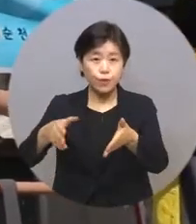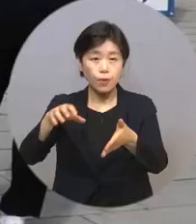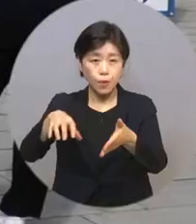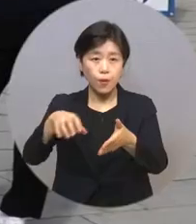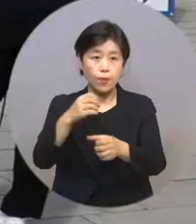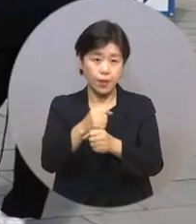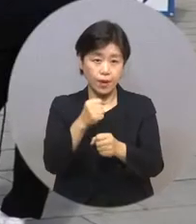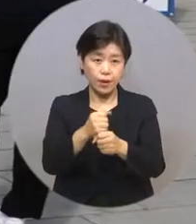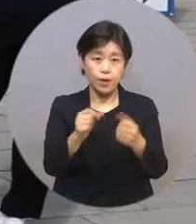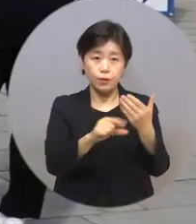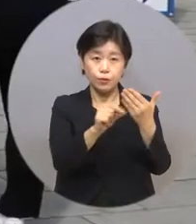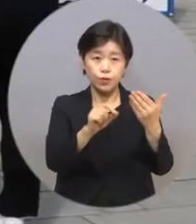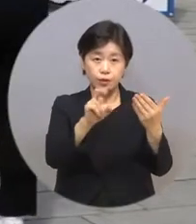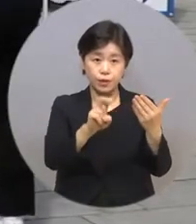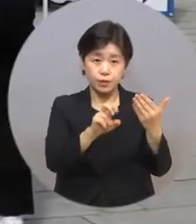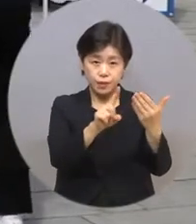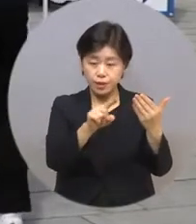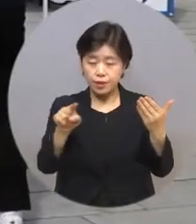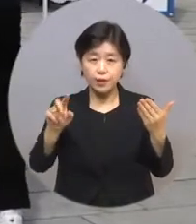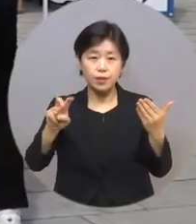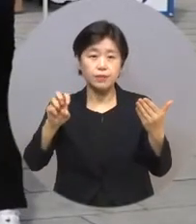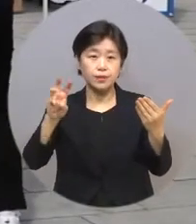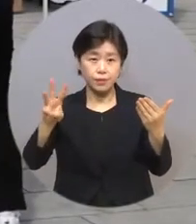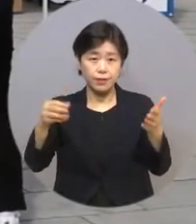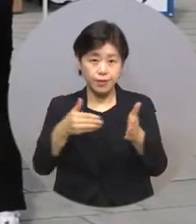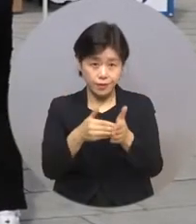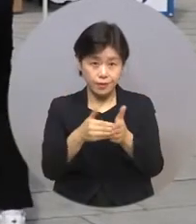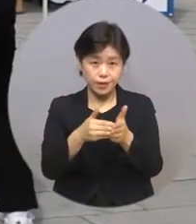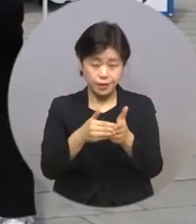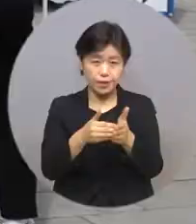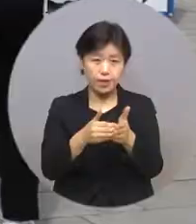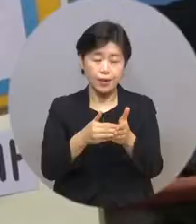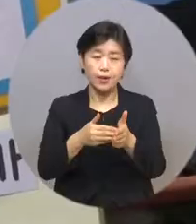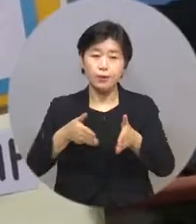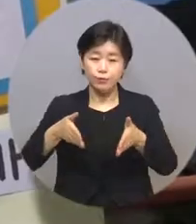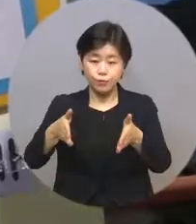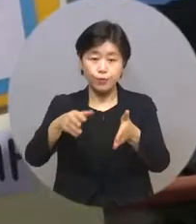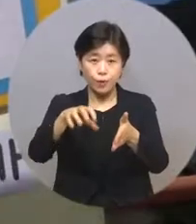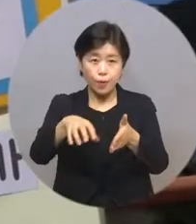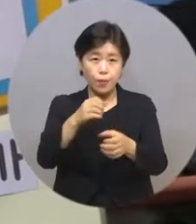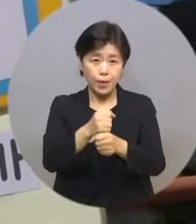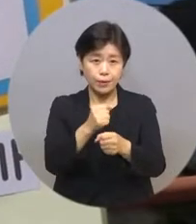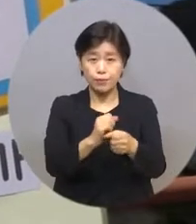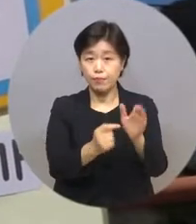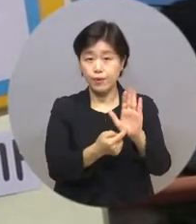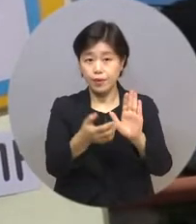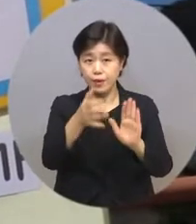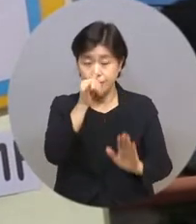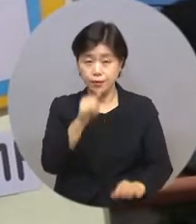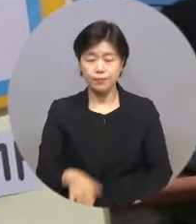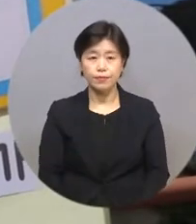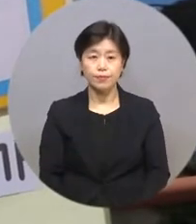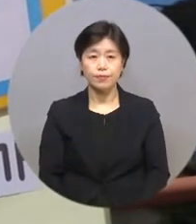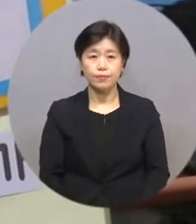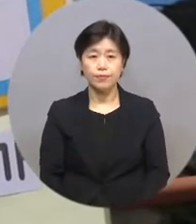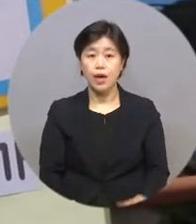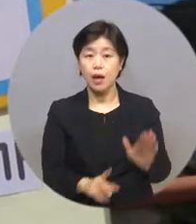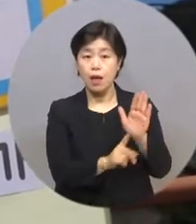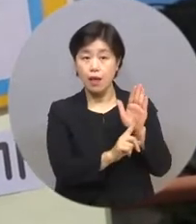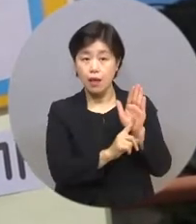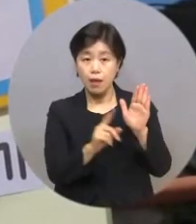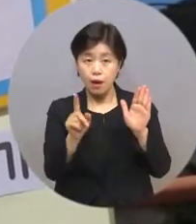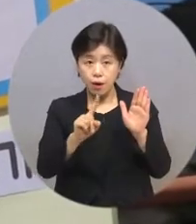23일까지 3일간 순천시 시민로에서 진행했습니다이 캠페인은 발달장애인에 대한